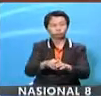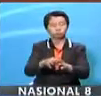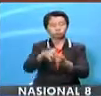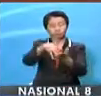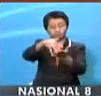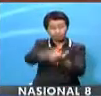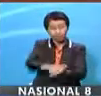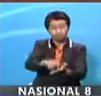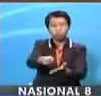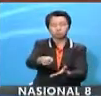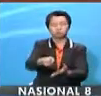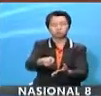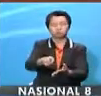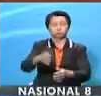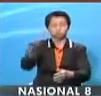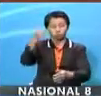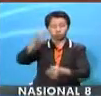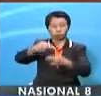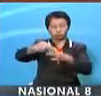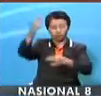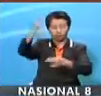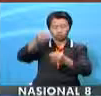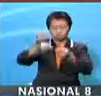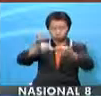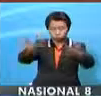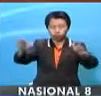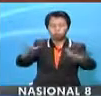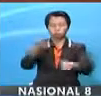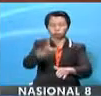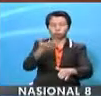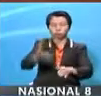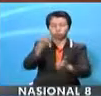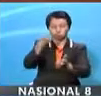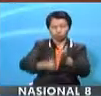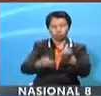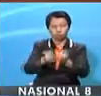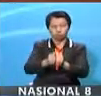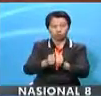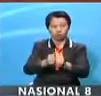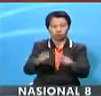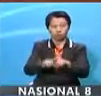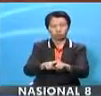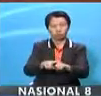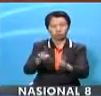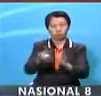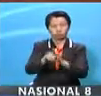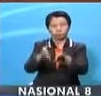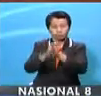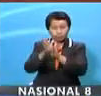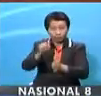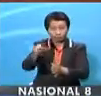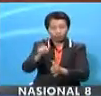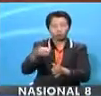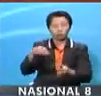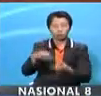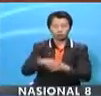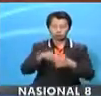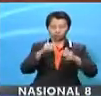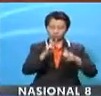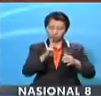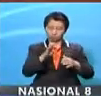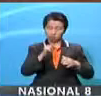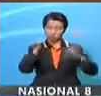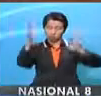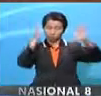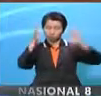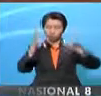Largely because they are highly exposed to these commodity prices and the sharp fall in demand. You see. I think in the case of Malaysia,